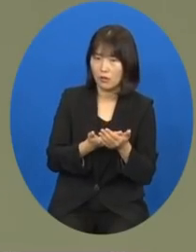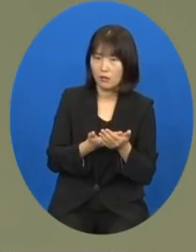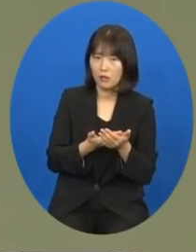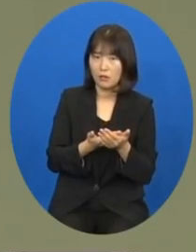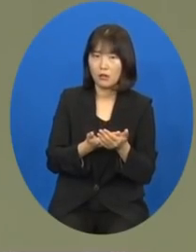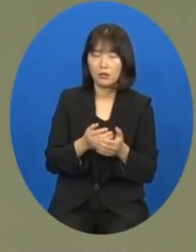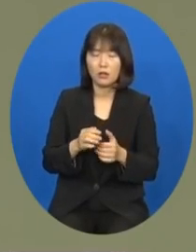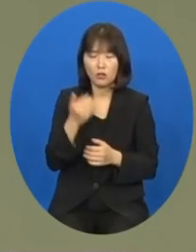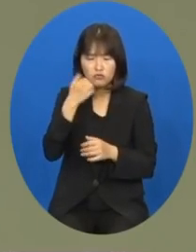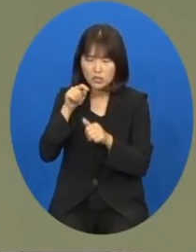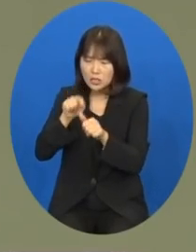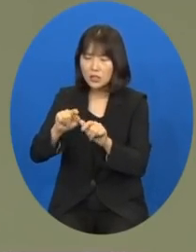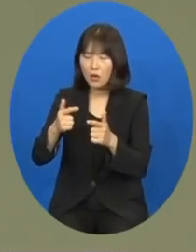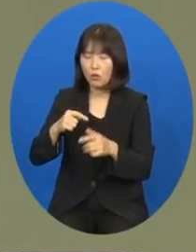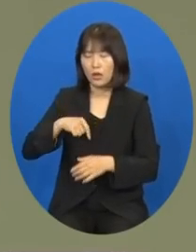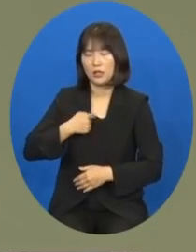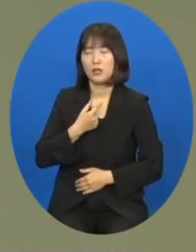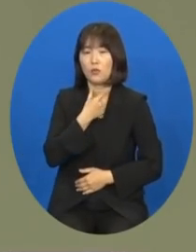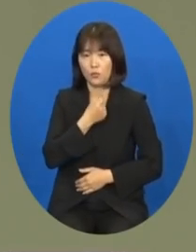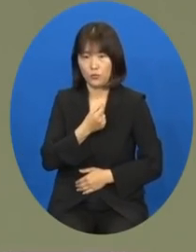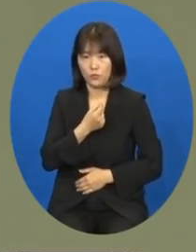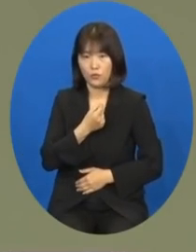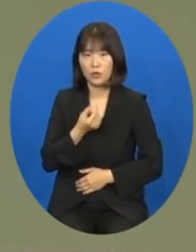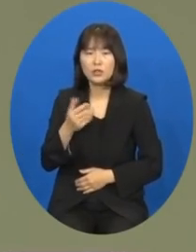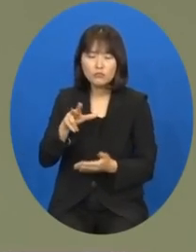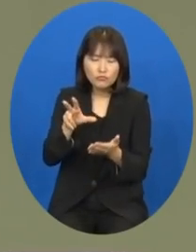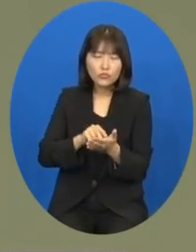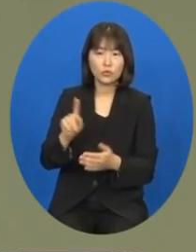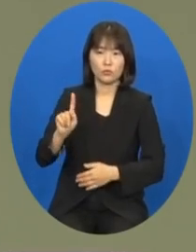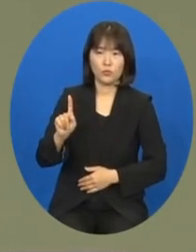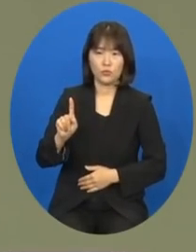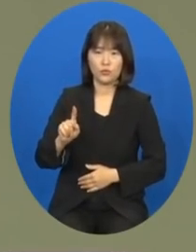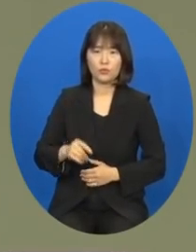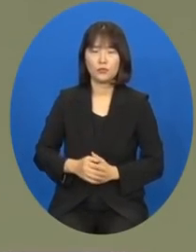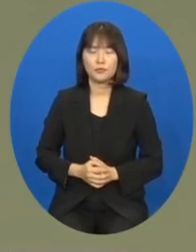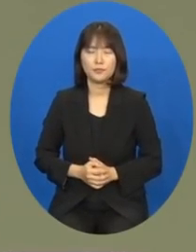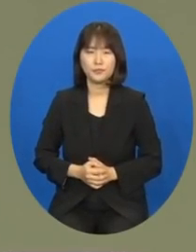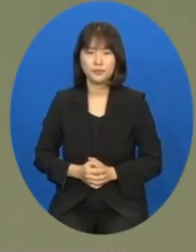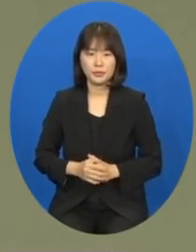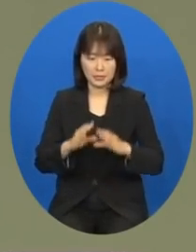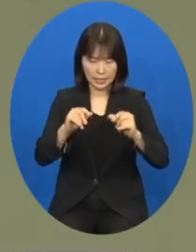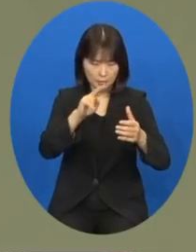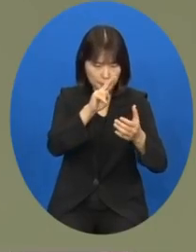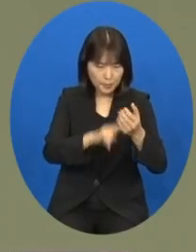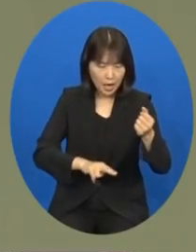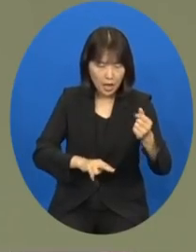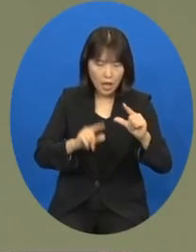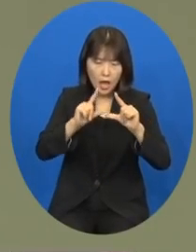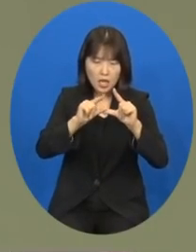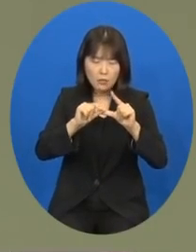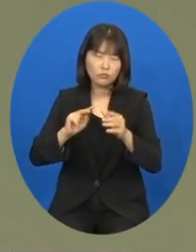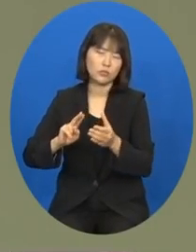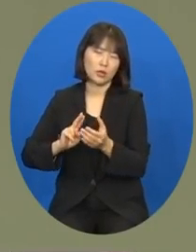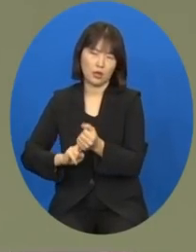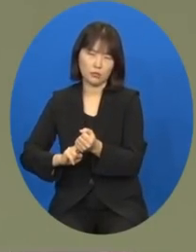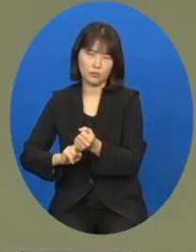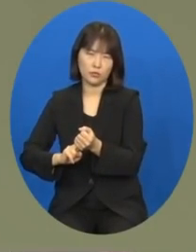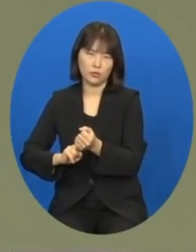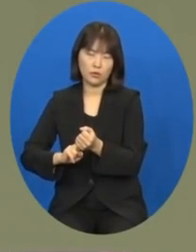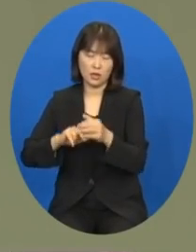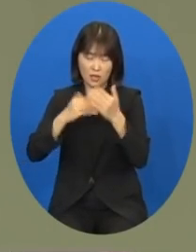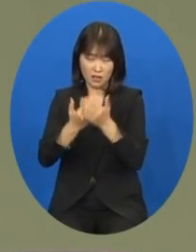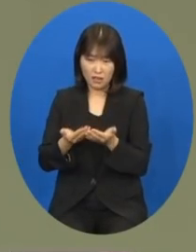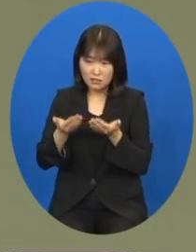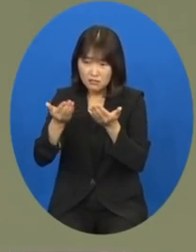자원의 산 겁니다 근데 문제는 뭐냐면 팔아서 일부를 감추어 습니다 막 다 안해도